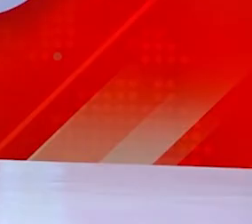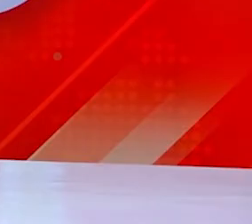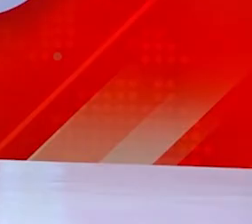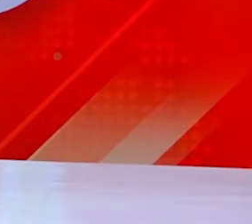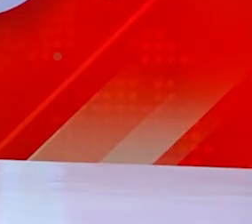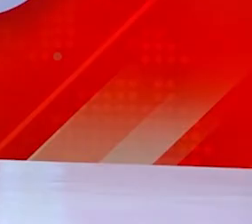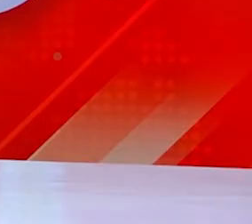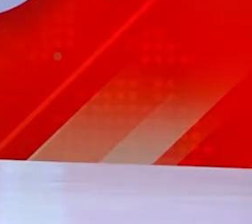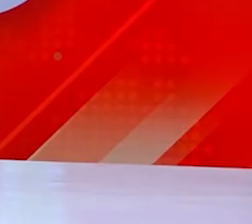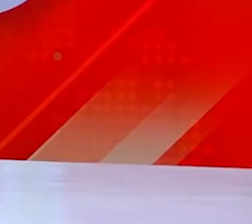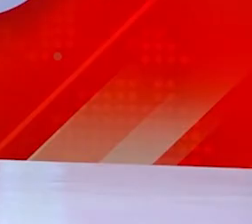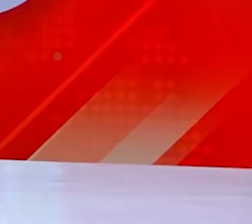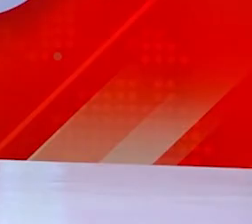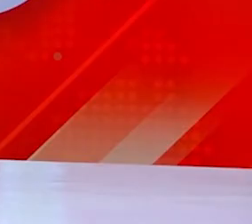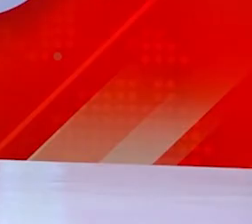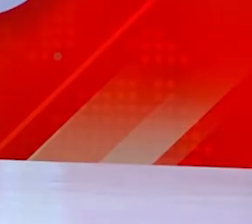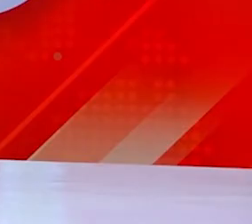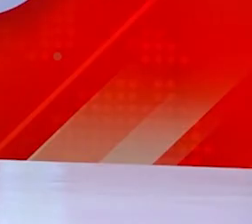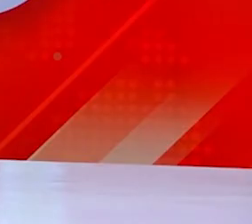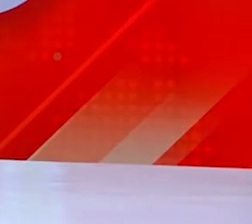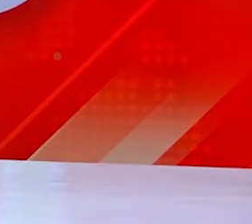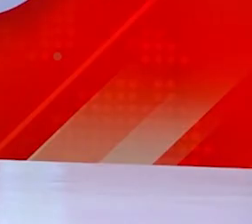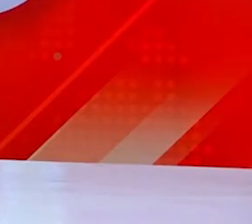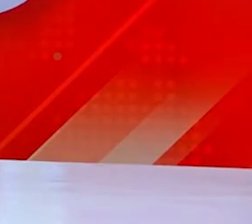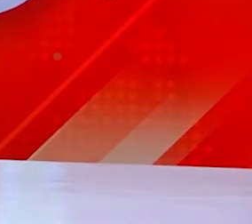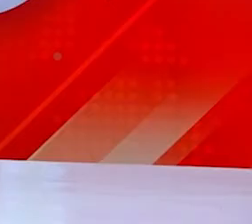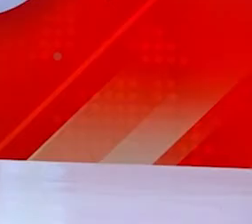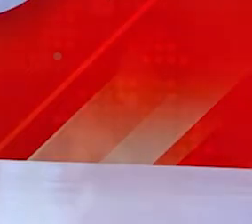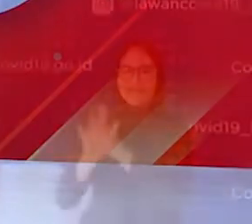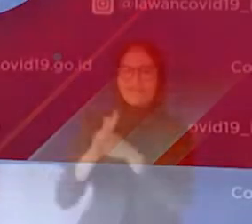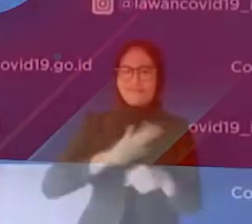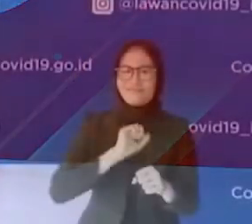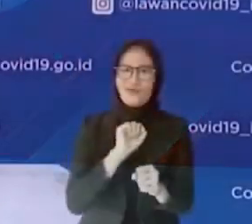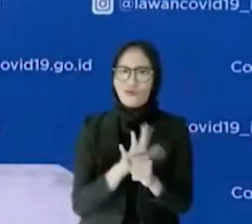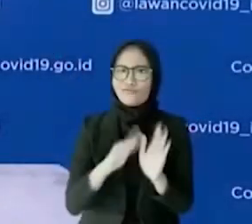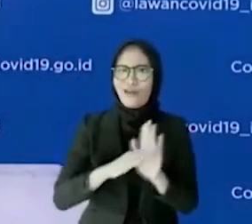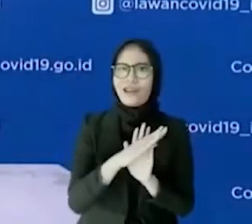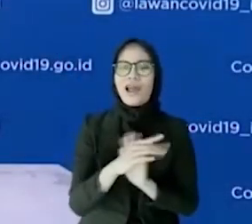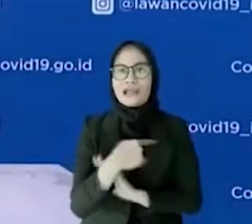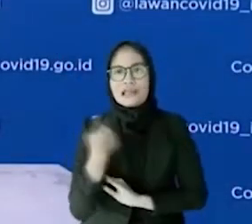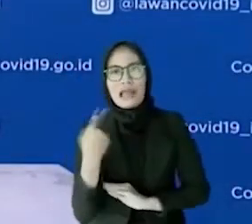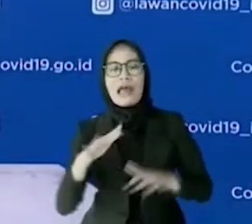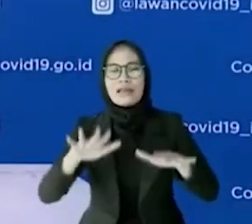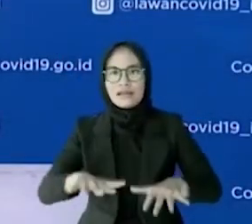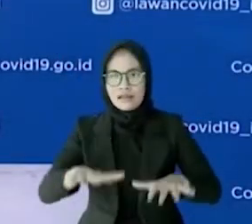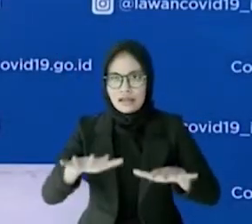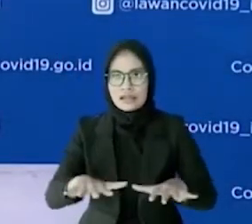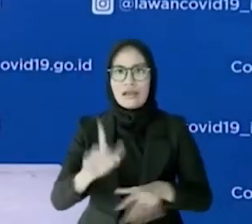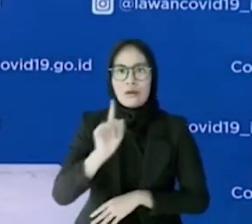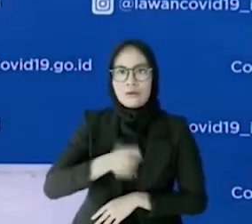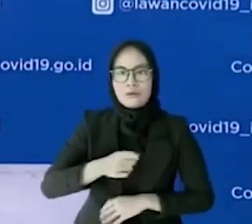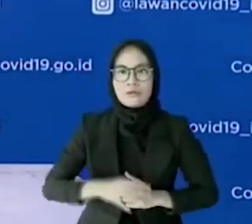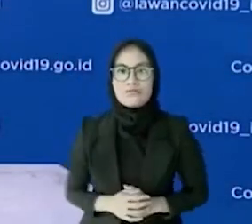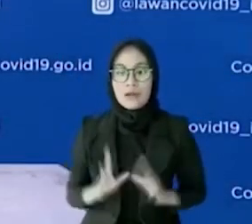diperketat terutama dalam menghadapi periode Natal dan Tahun Baru persiapan yang kita harus lakukan